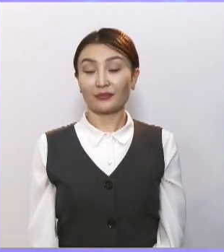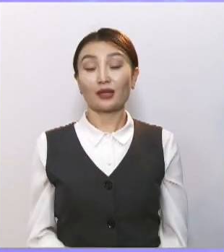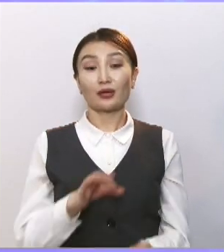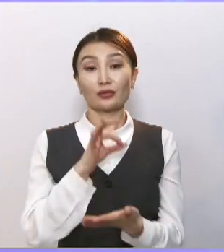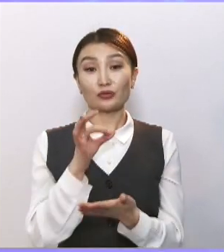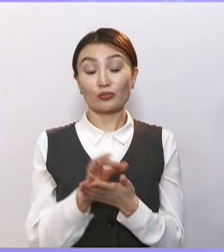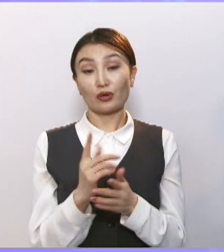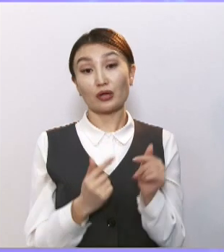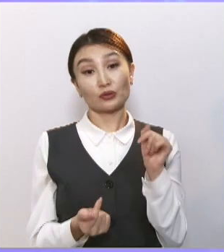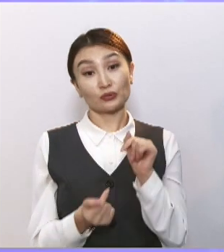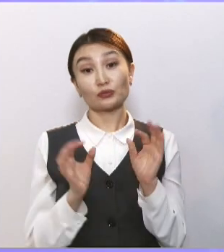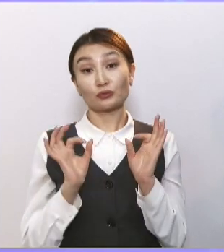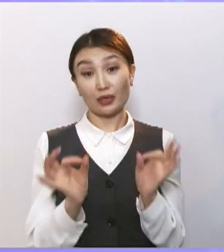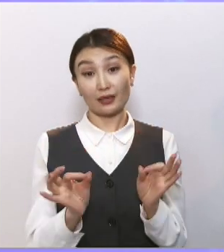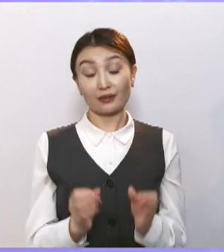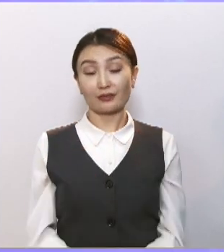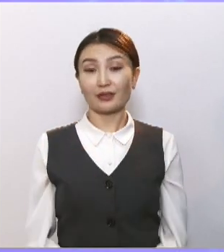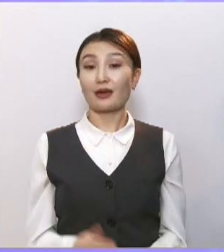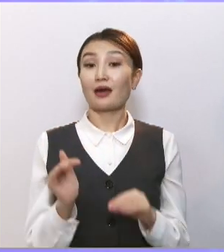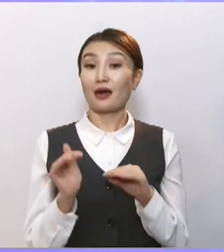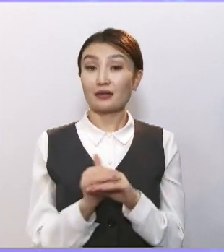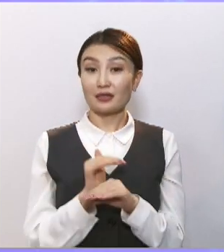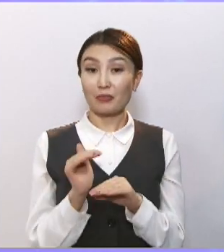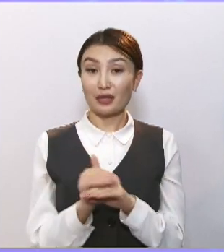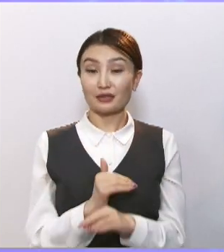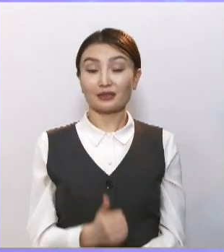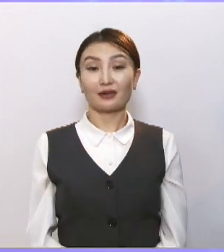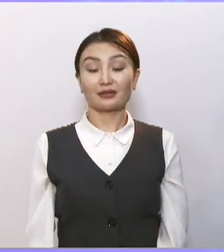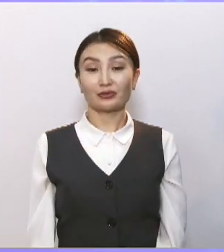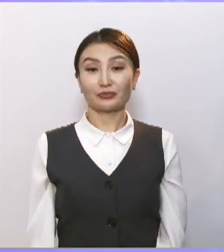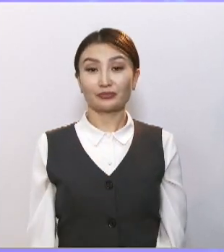Жууңар туура келдиби? Азаматсыңар.